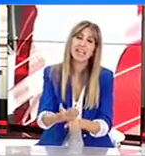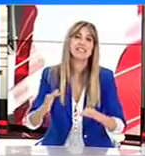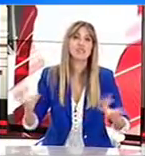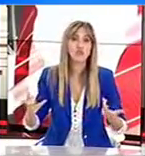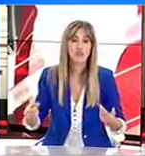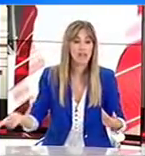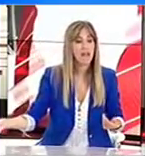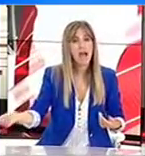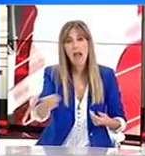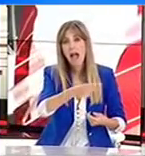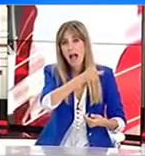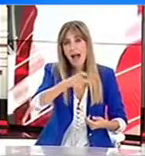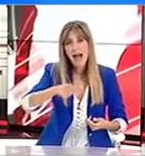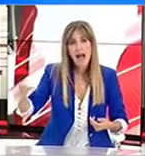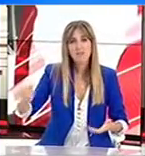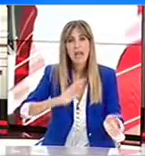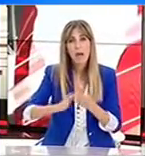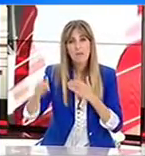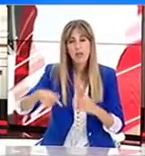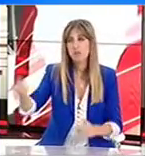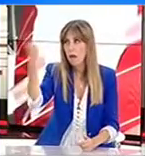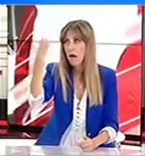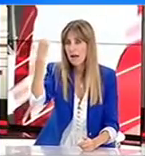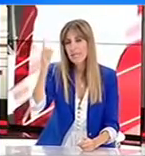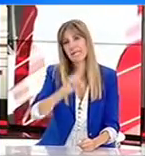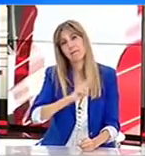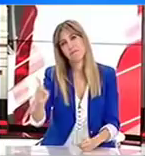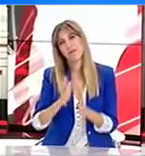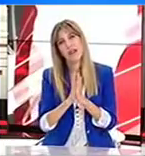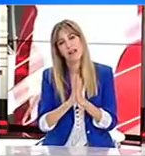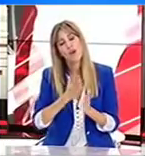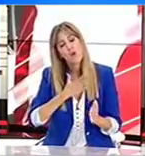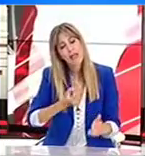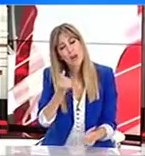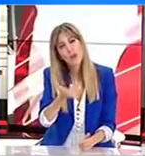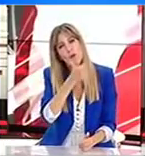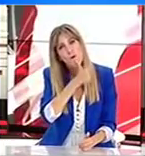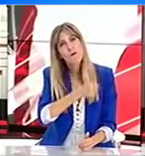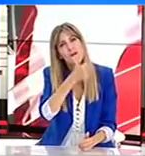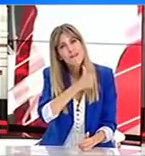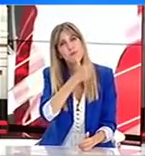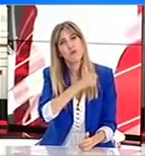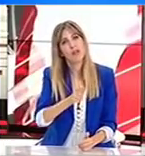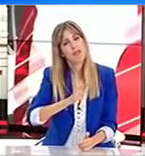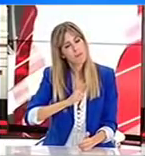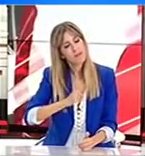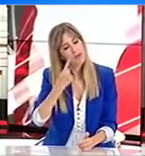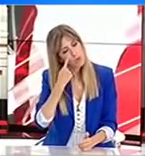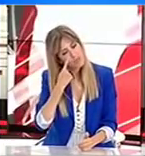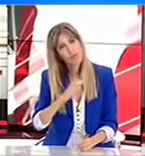αποτέλεσμα σε σχέση με την αλλαγή καθεστώτος στις αστικές συγκοινωνίες της πόλης. και θέλω επίσης να τους